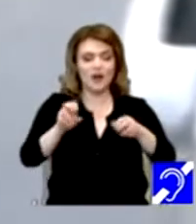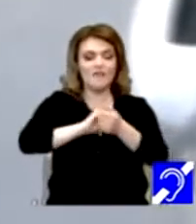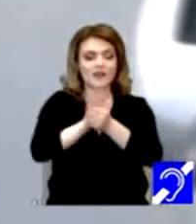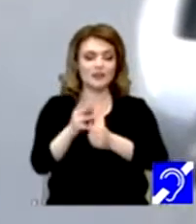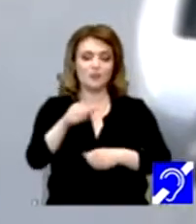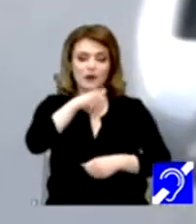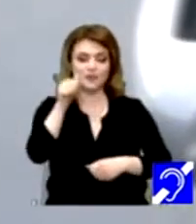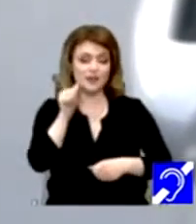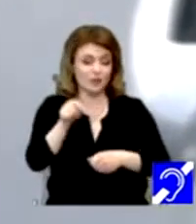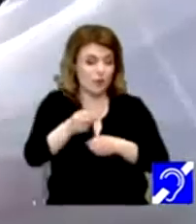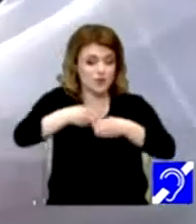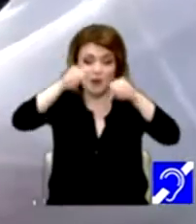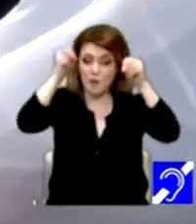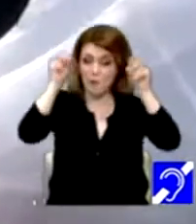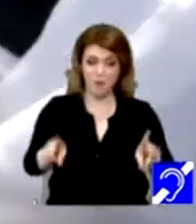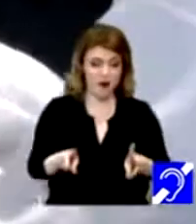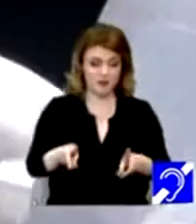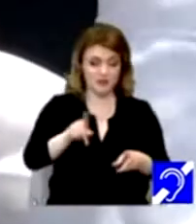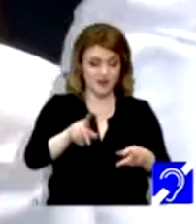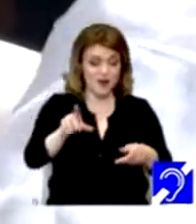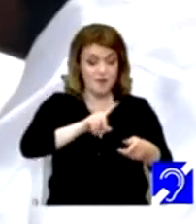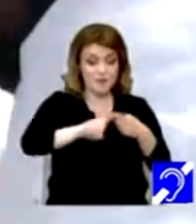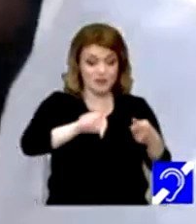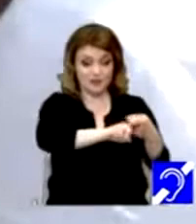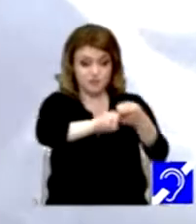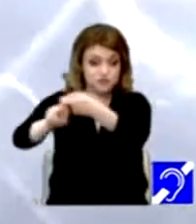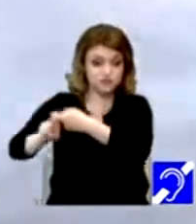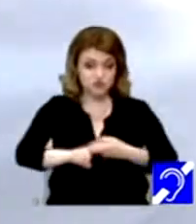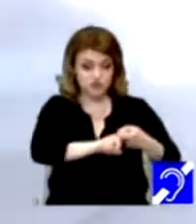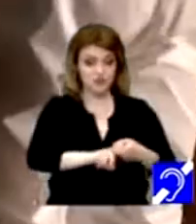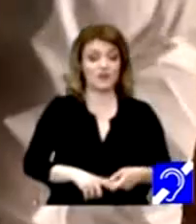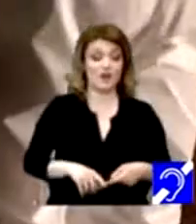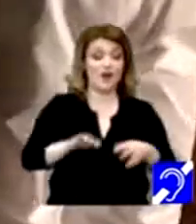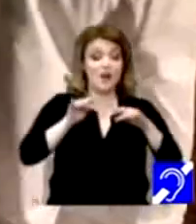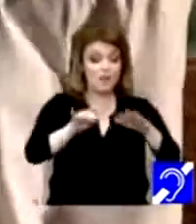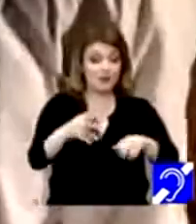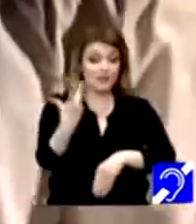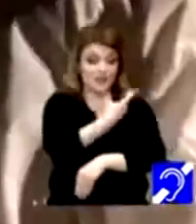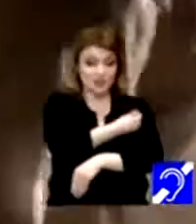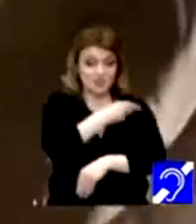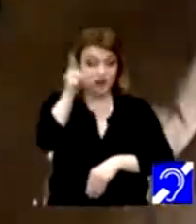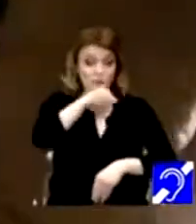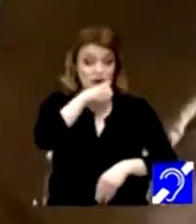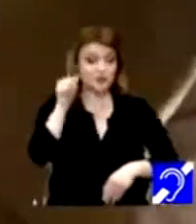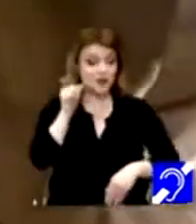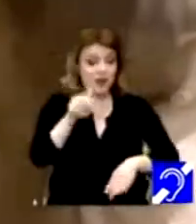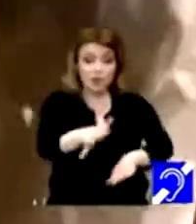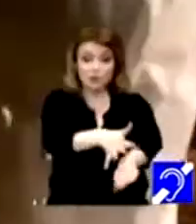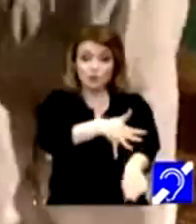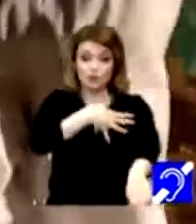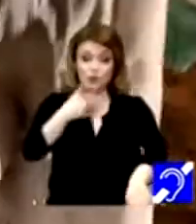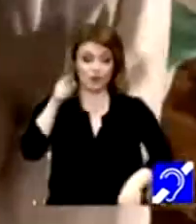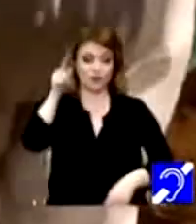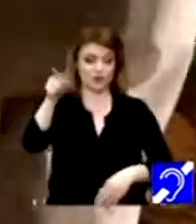contagioasă și poate devasta un organism afectat de alte boli. Asta în timp ce campania de vaccinare din Brazilia decurge foarte